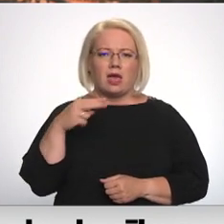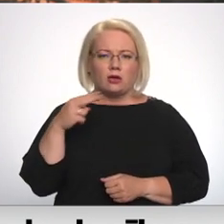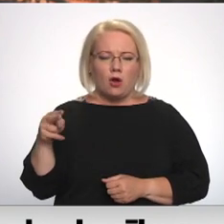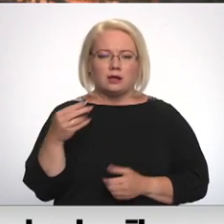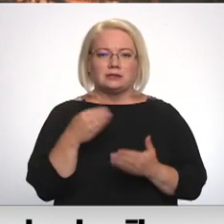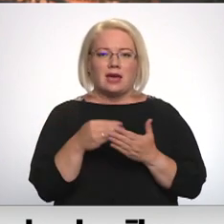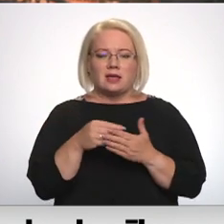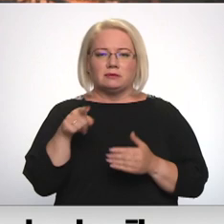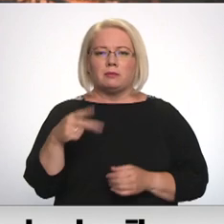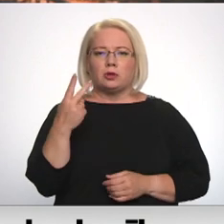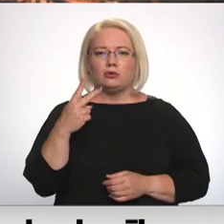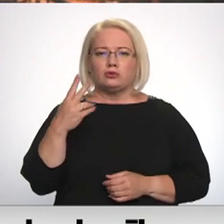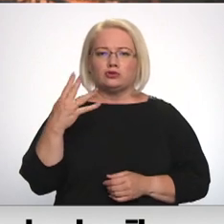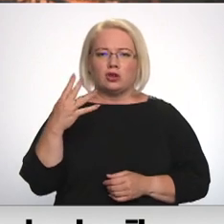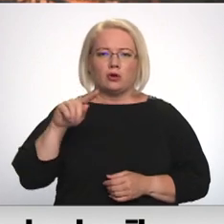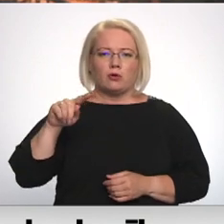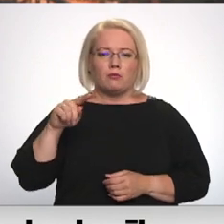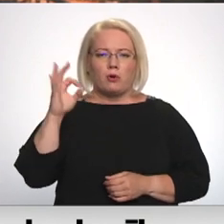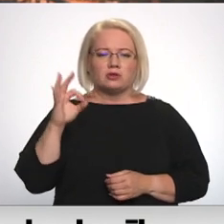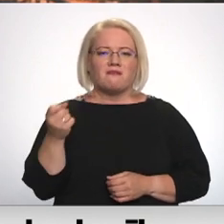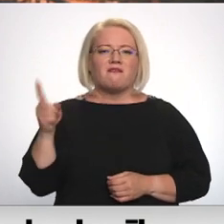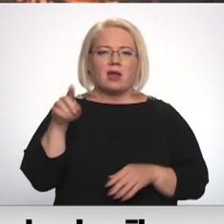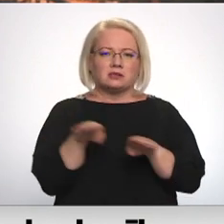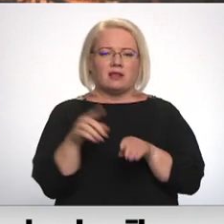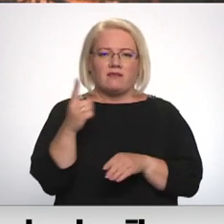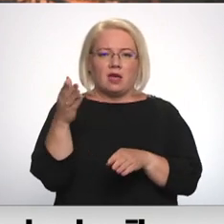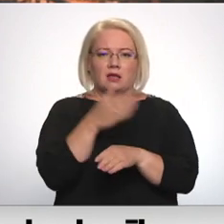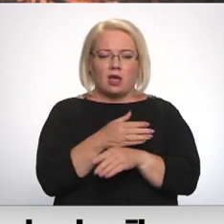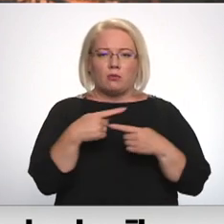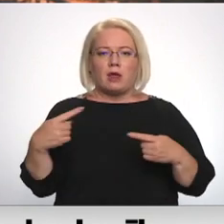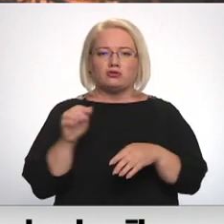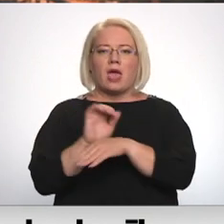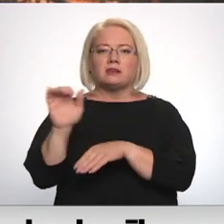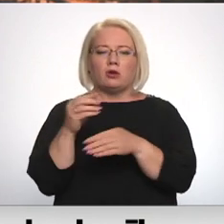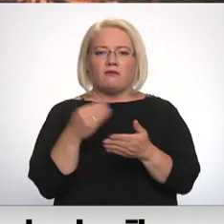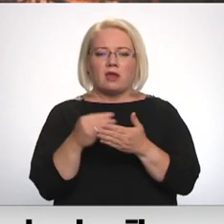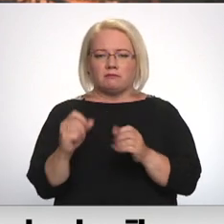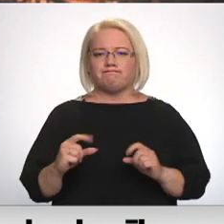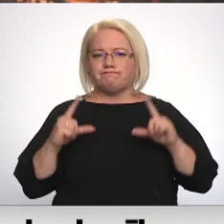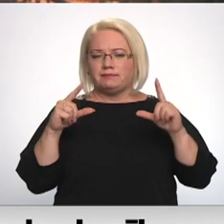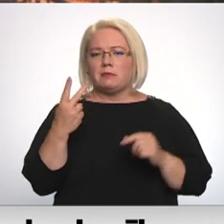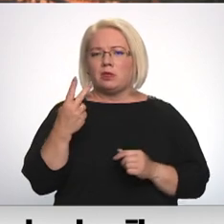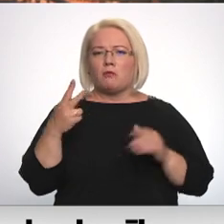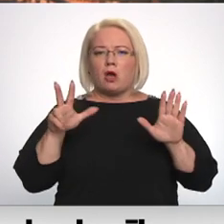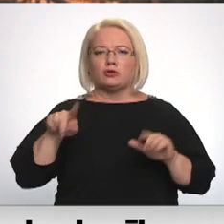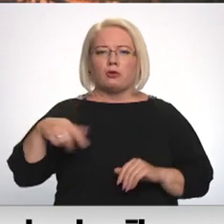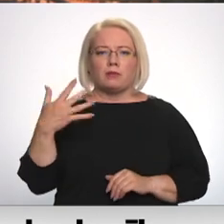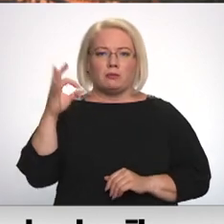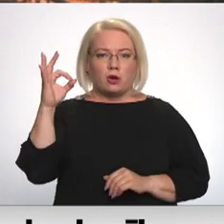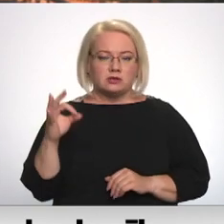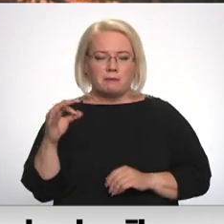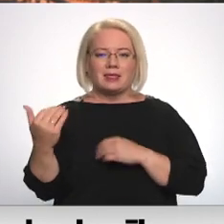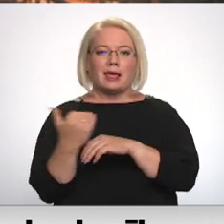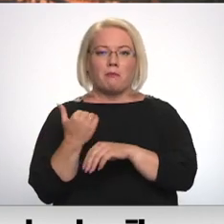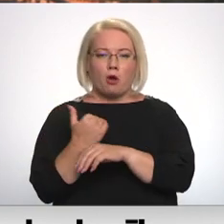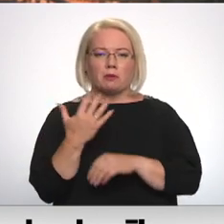gandrīz 24% vairāk nekā pirms gada. Preču eksporta vērtība pieaugusi par 28,5%, bet importa vērtība